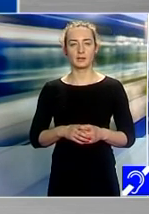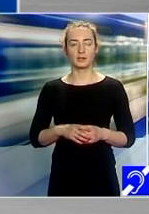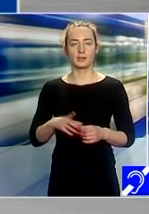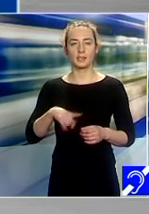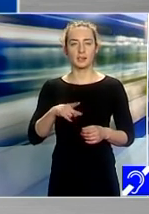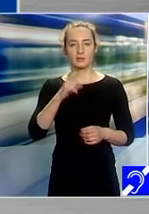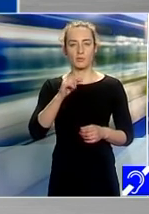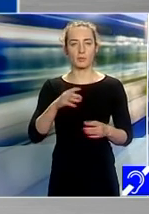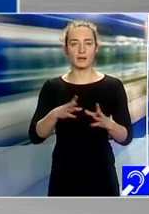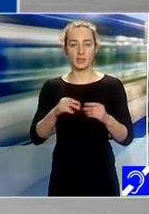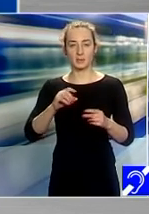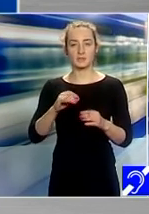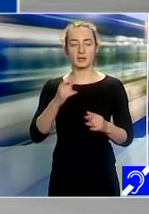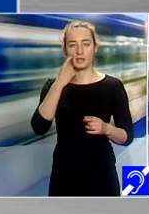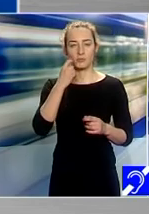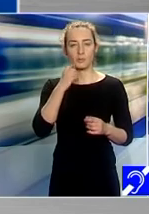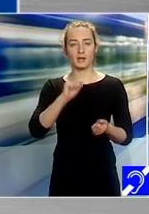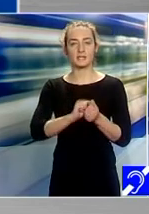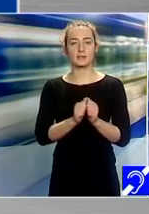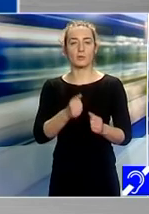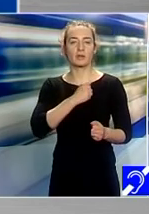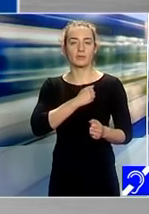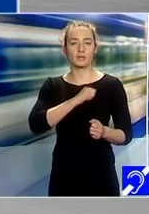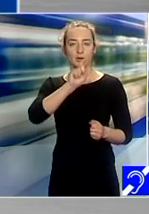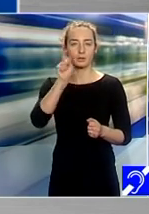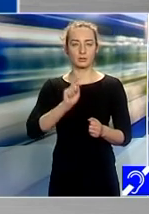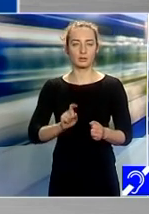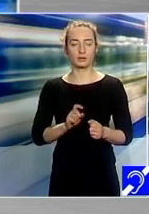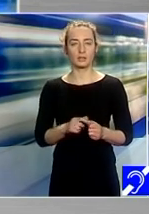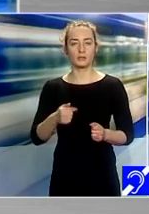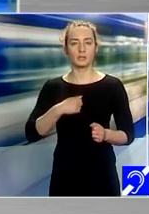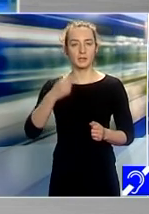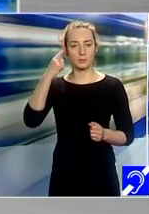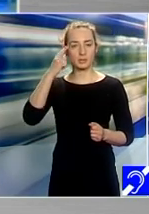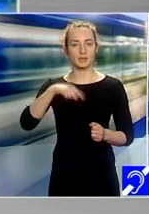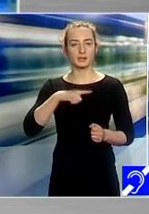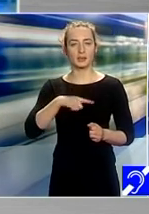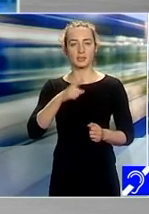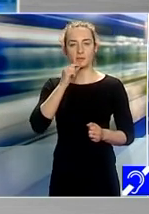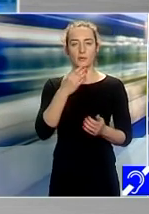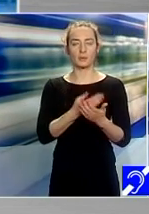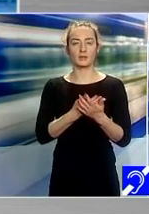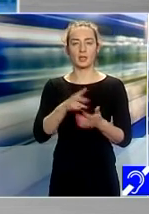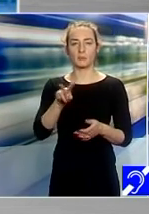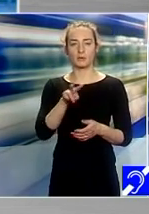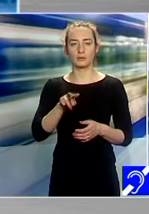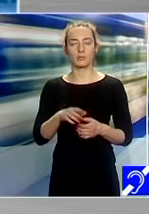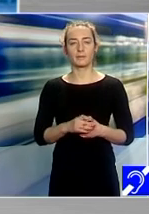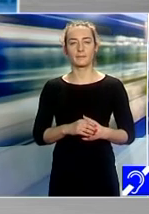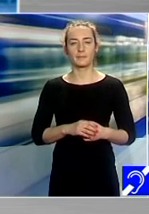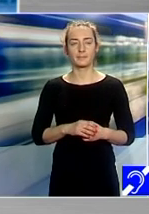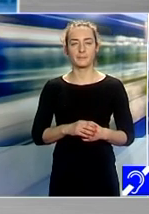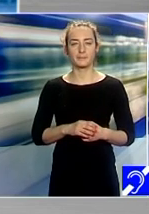de informare sau este vorba de teamă, dar tot care pleacă de la lista. Eu cred că e vorba de amândouă pe undeva. Da. E vorba